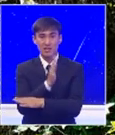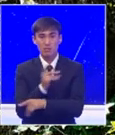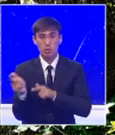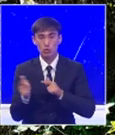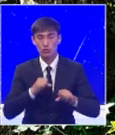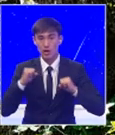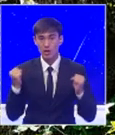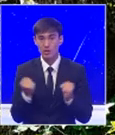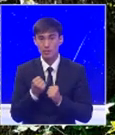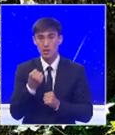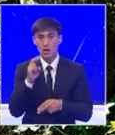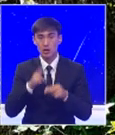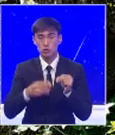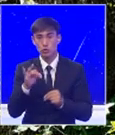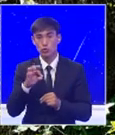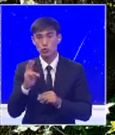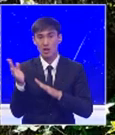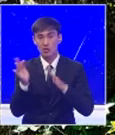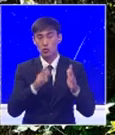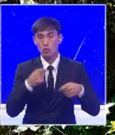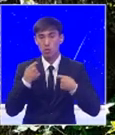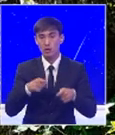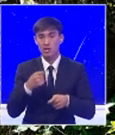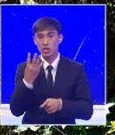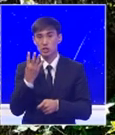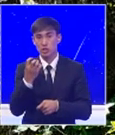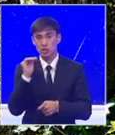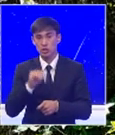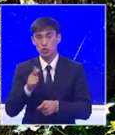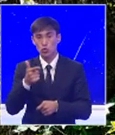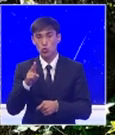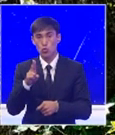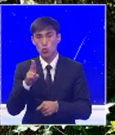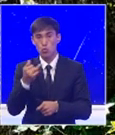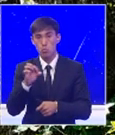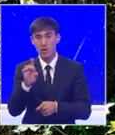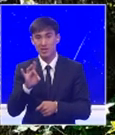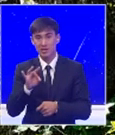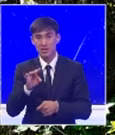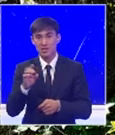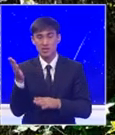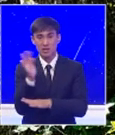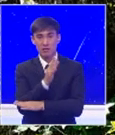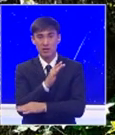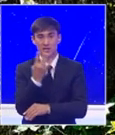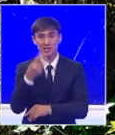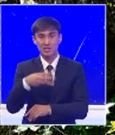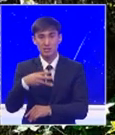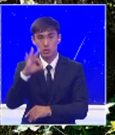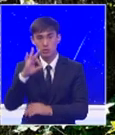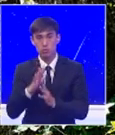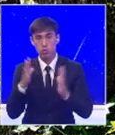холодам. К концу июня лесхозы продали почти 400 тысяч кубометров дерева, что на 30%